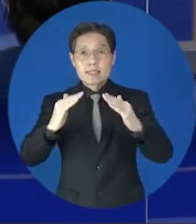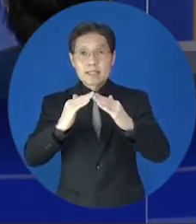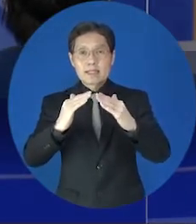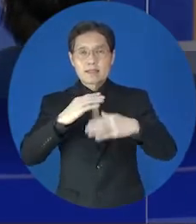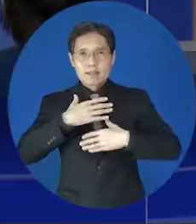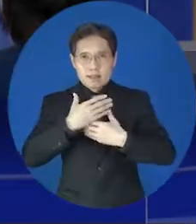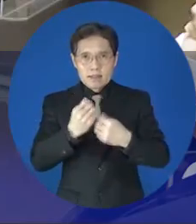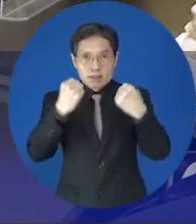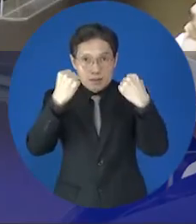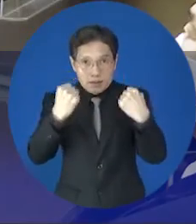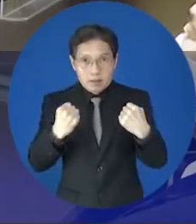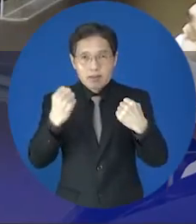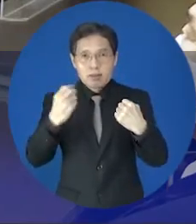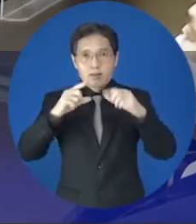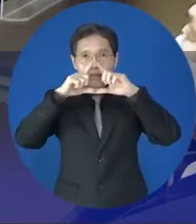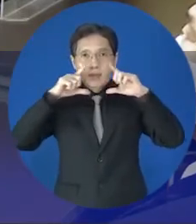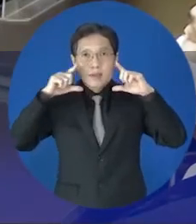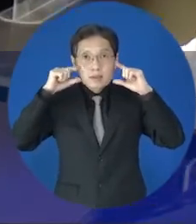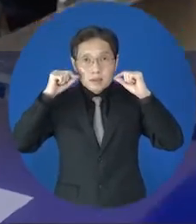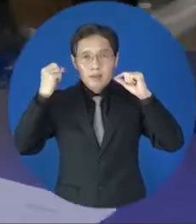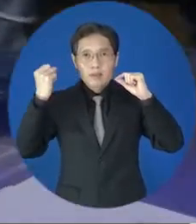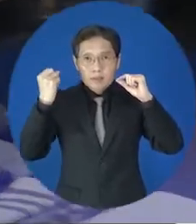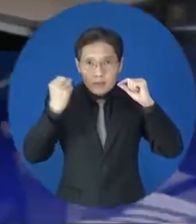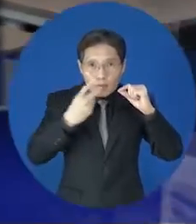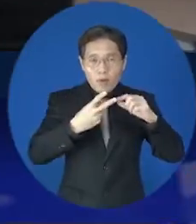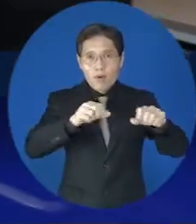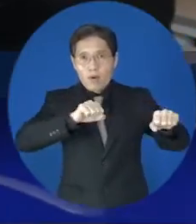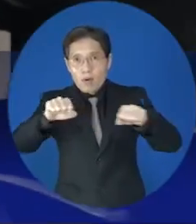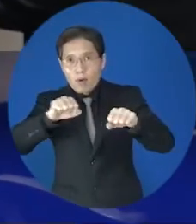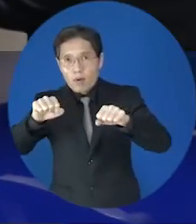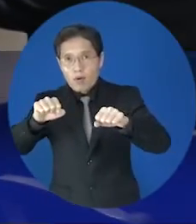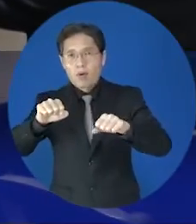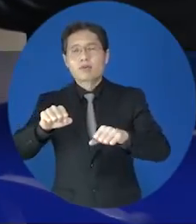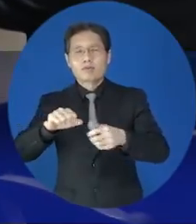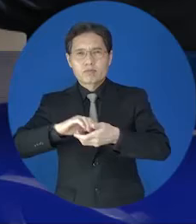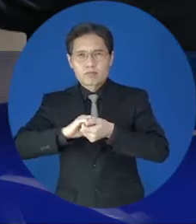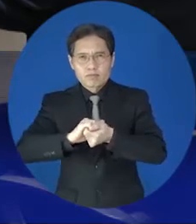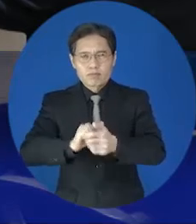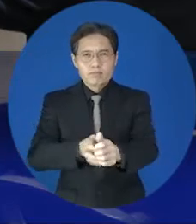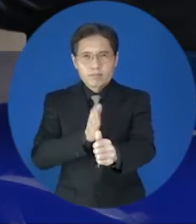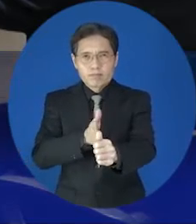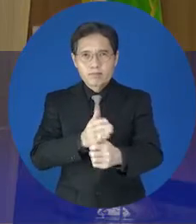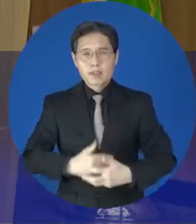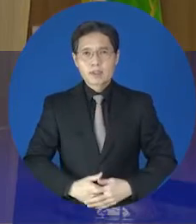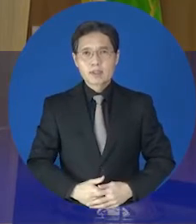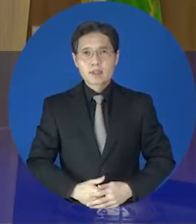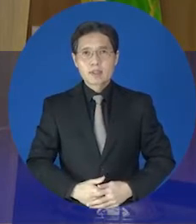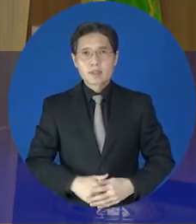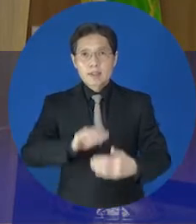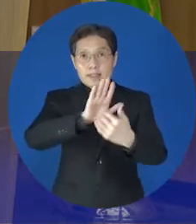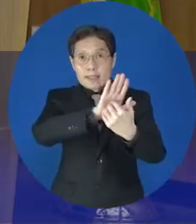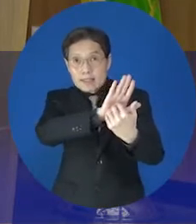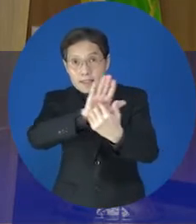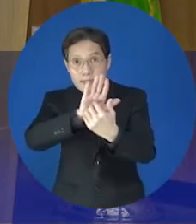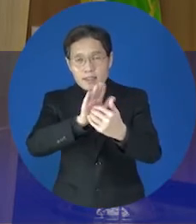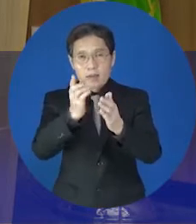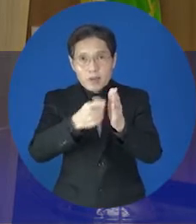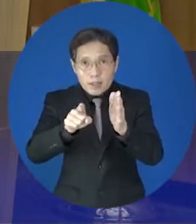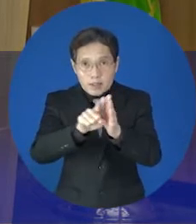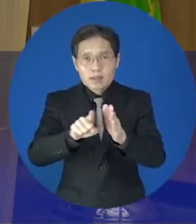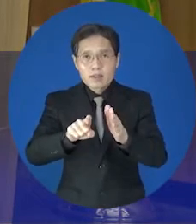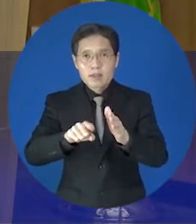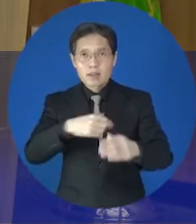보낼 것과 마스크 쓰고 범시민 운동 을 강화할 것 등 을 당부했습니다 방역 역량 강화로 는